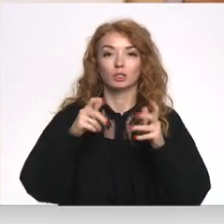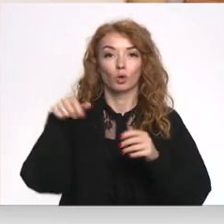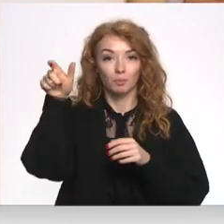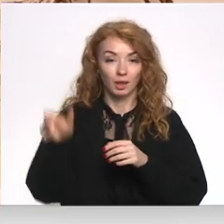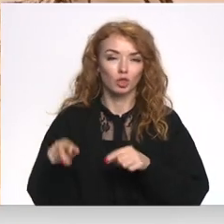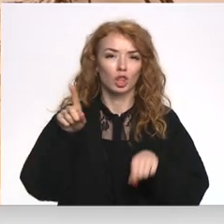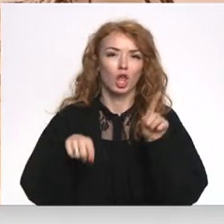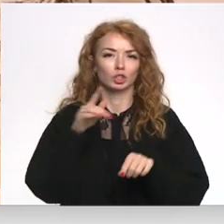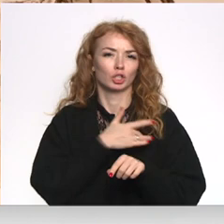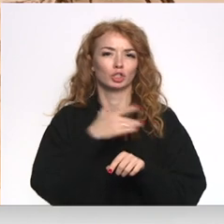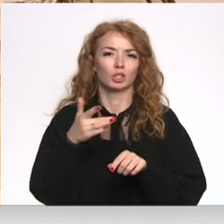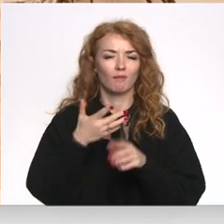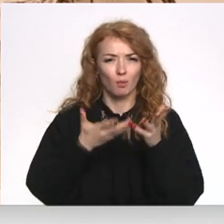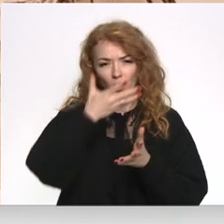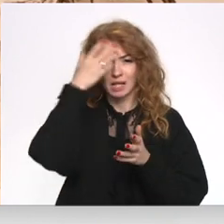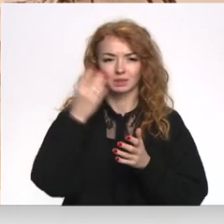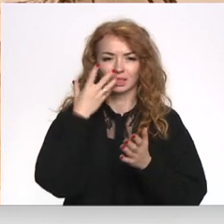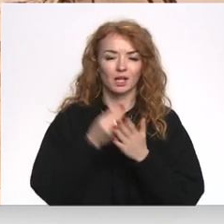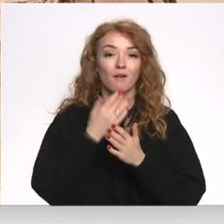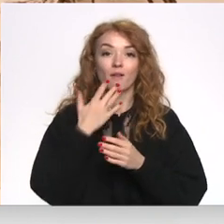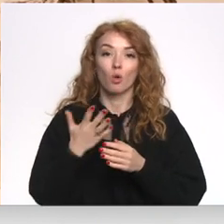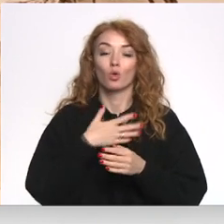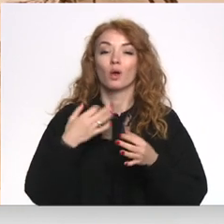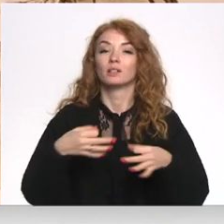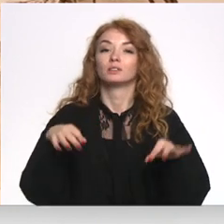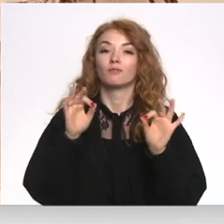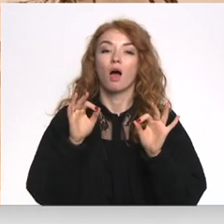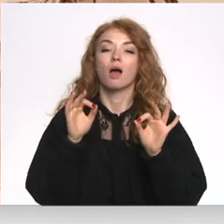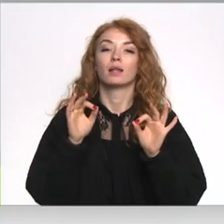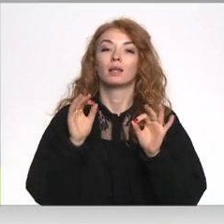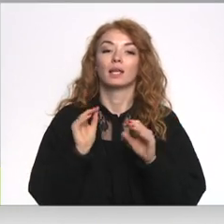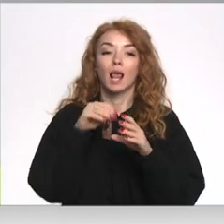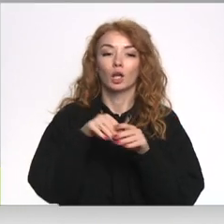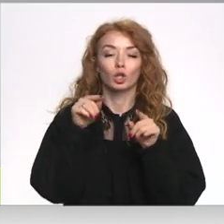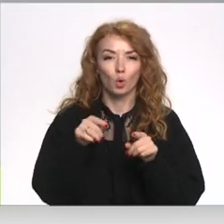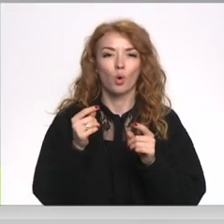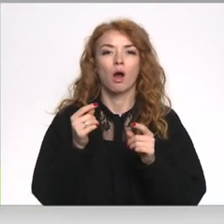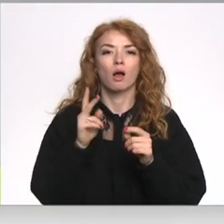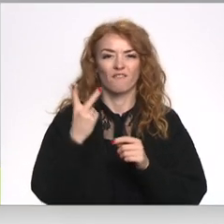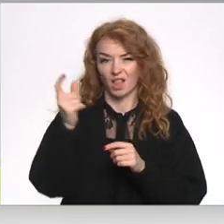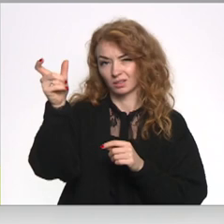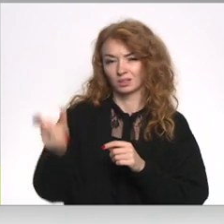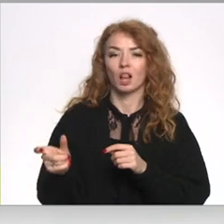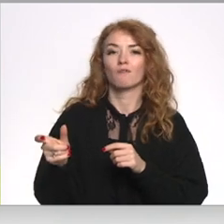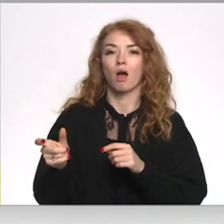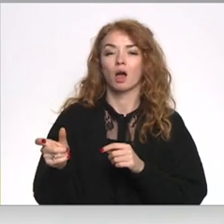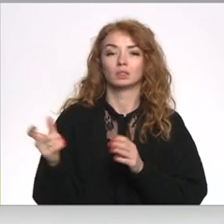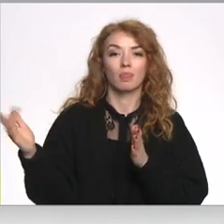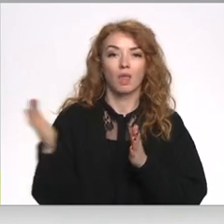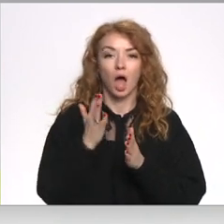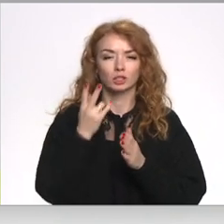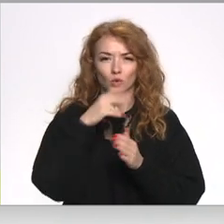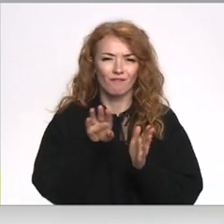šķiet reizēm pat aizmirstās savu valodu. Ļoti svarīgi ielikt to, cik viens cilvēks, kas ir nācis no